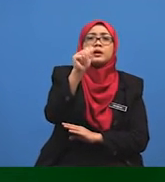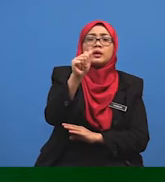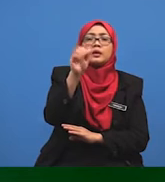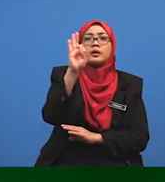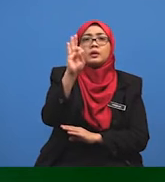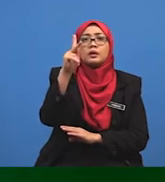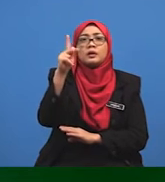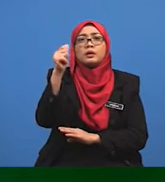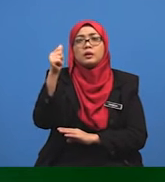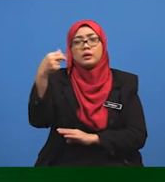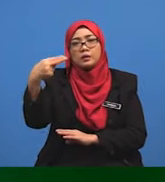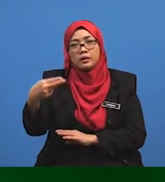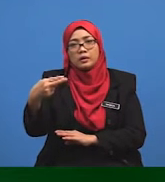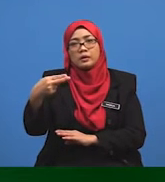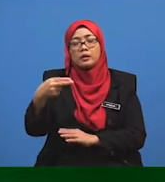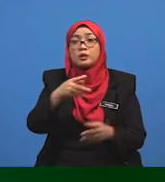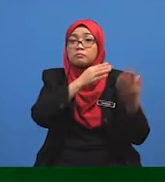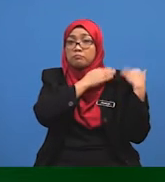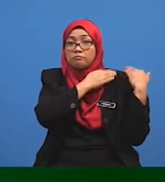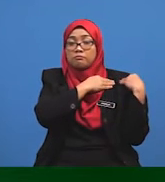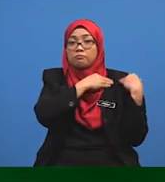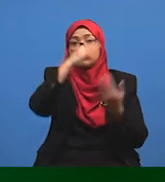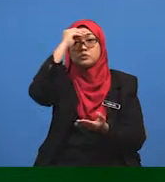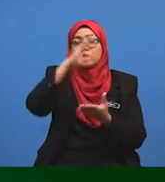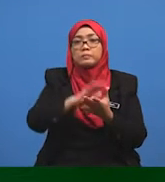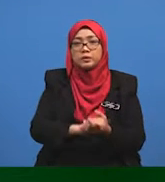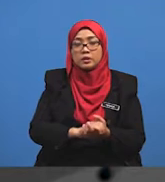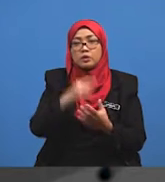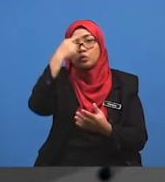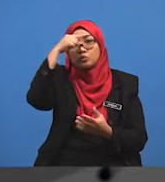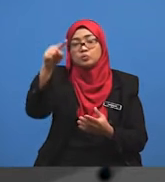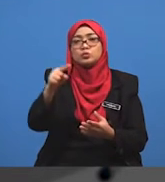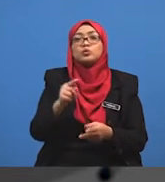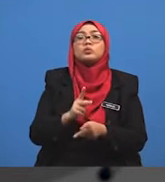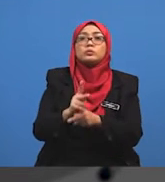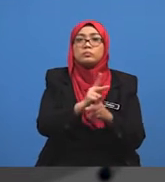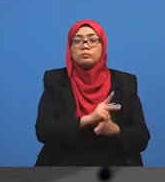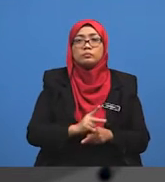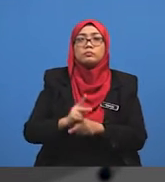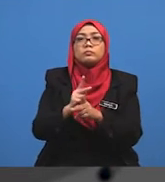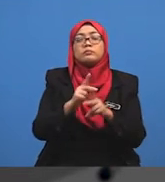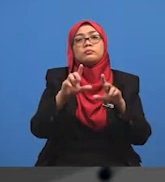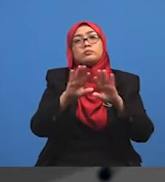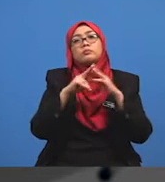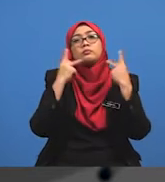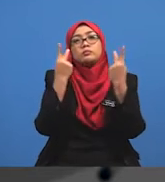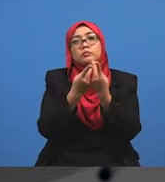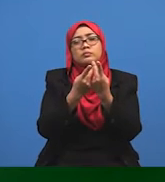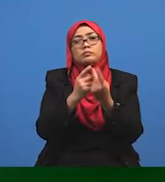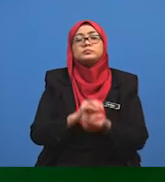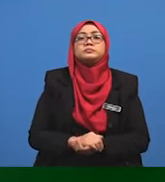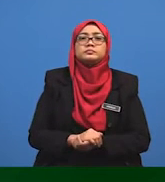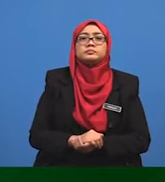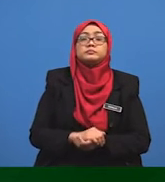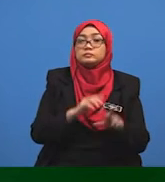tanggungjawab suami atau bapa untuk menyara keluarganya. Soalan yang ketiga,